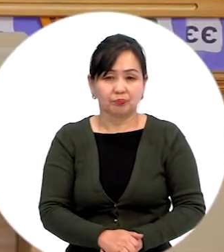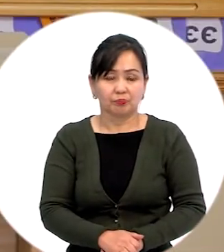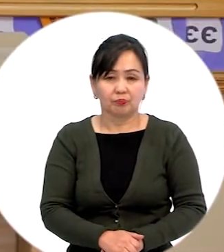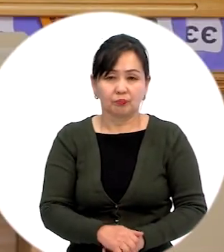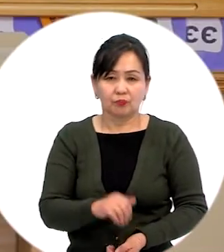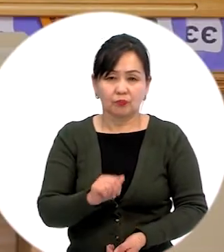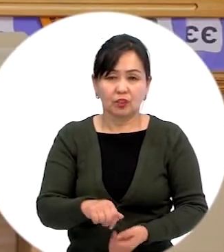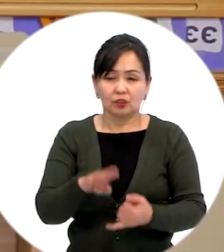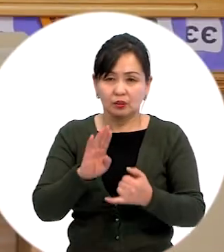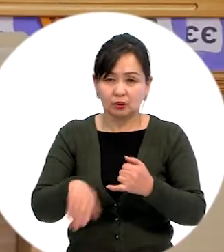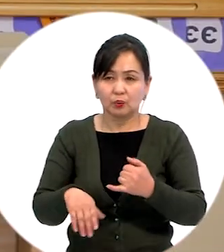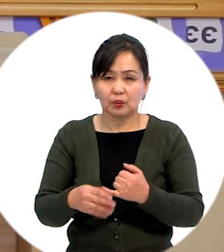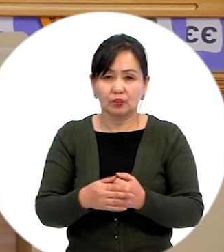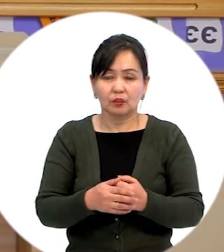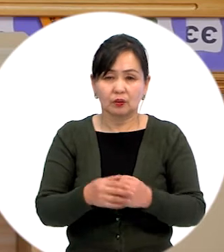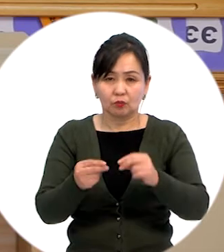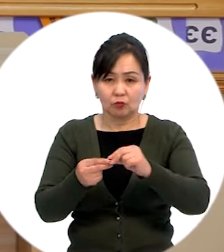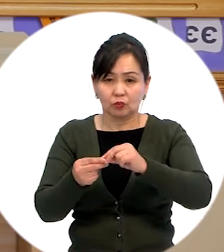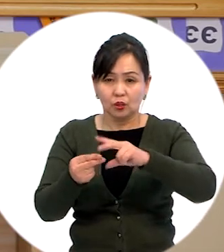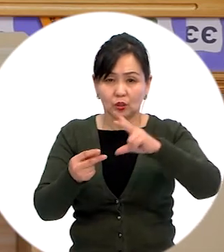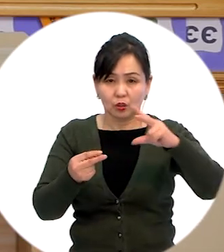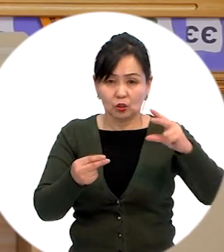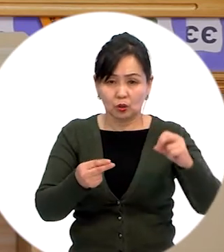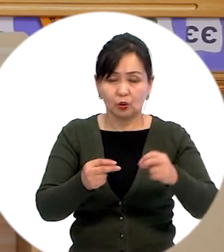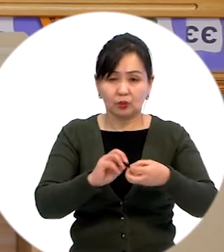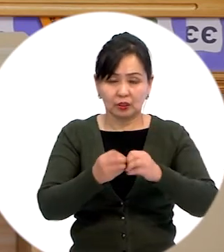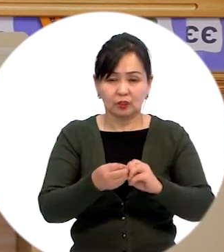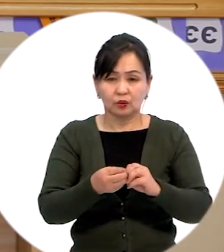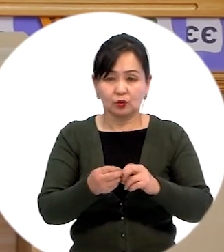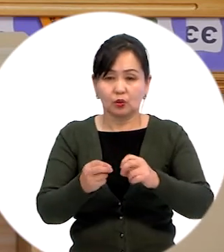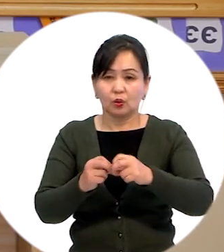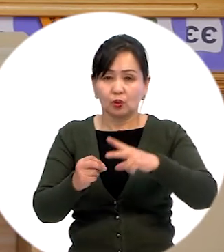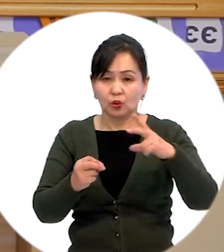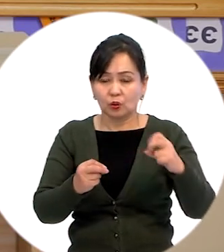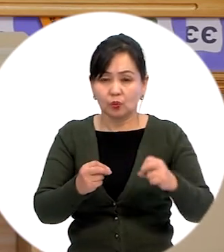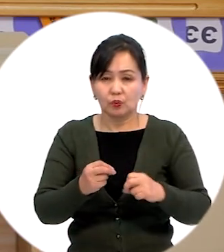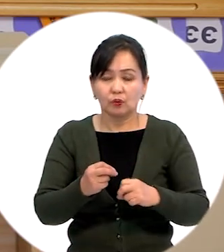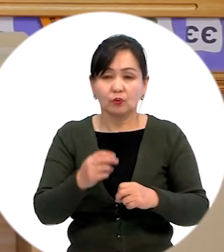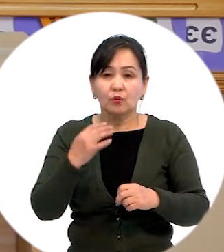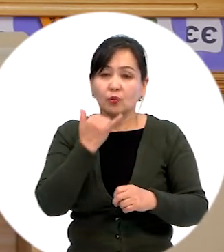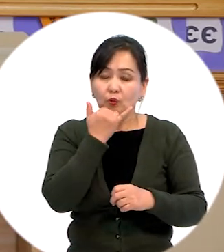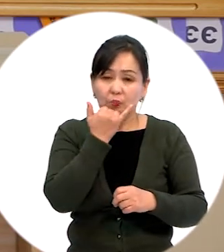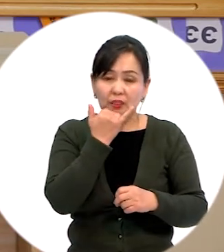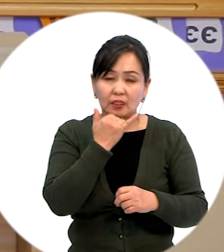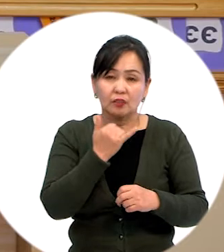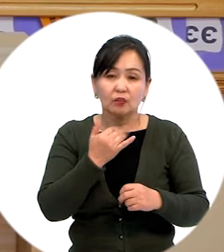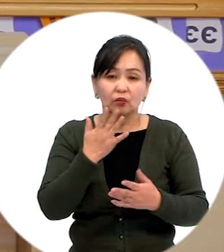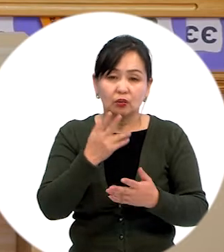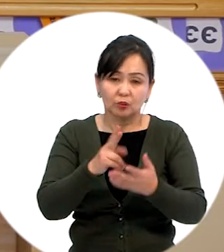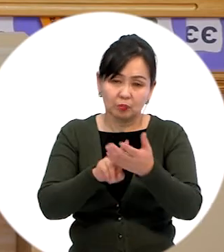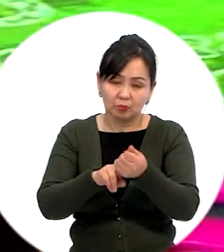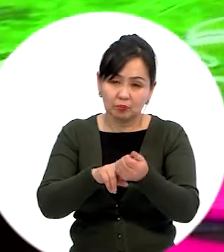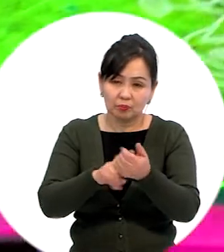За одоо хамгийн сүүлийн лов. За лов маань мэдээж олбор шар өнгөтэй байдаг аа. За ловонгой.